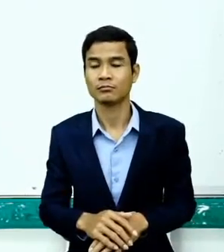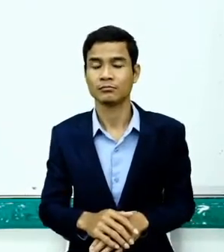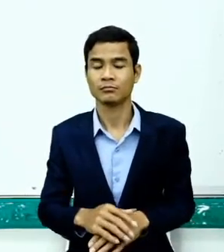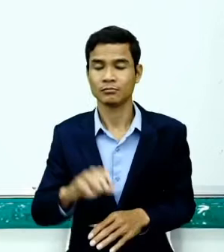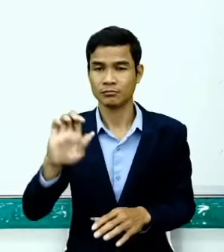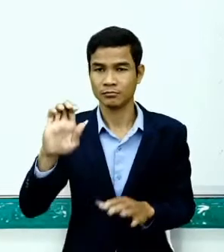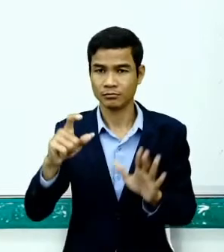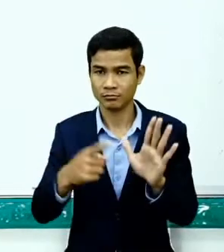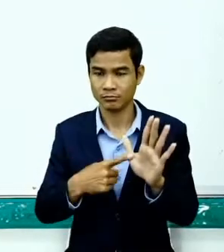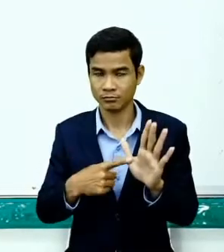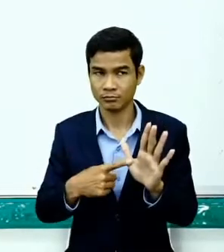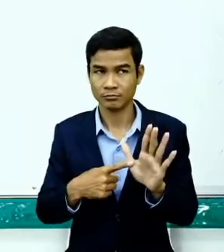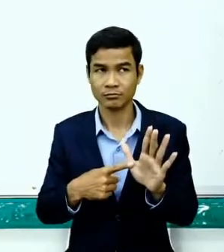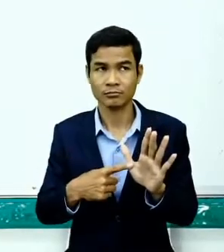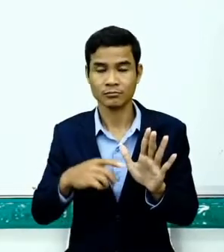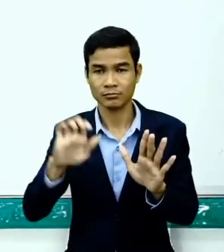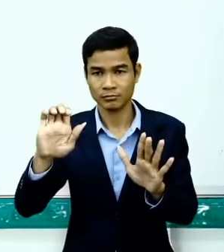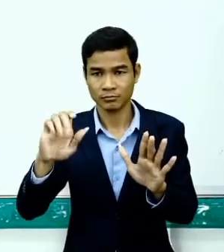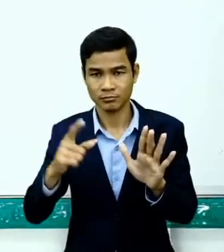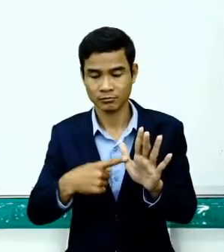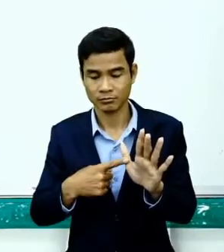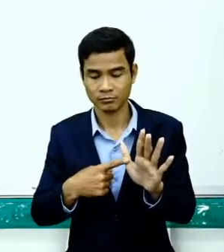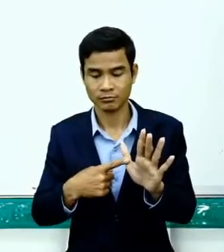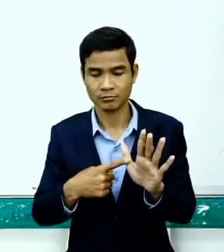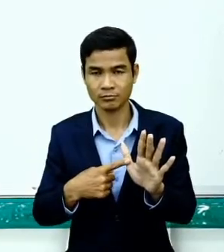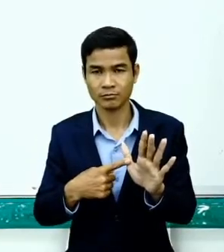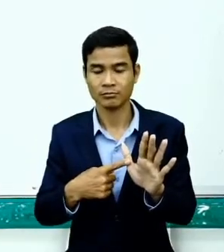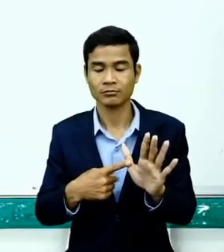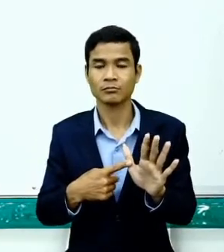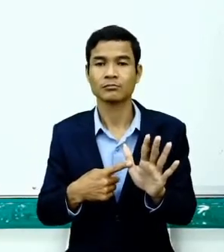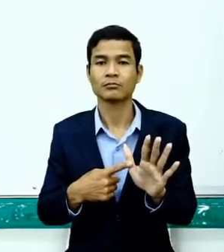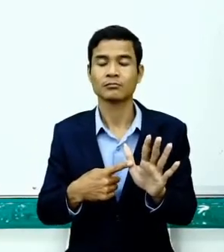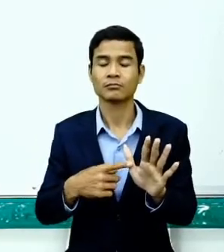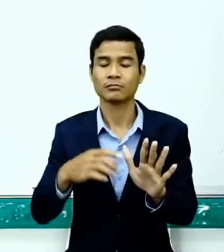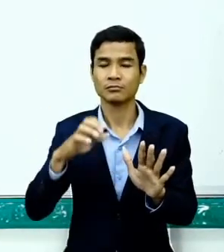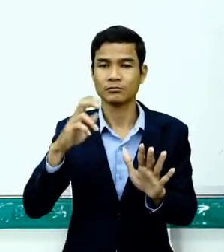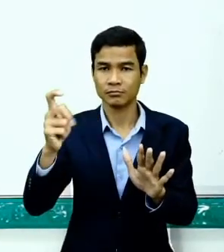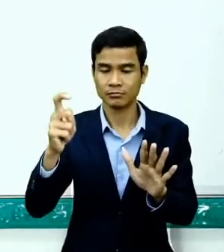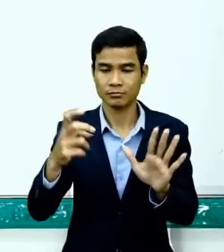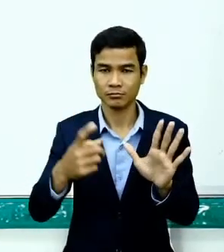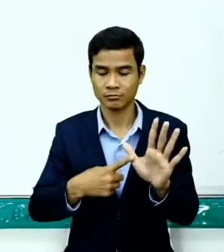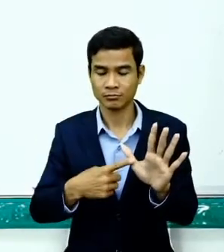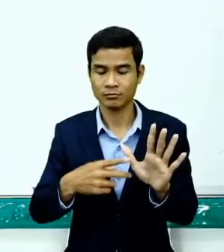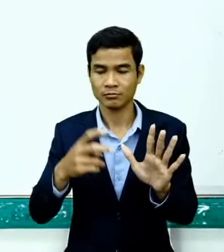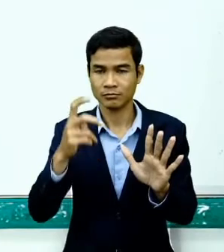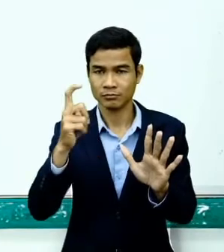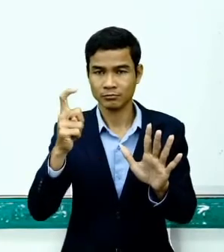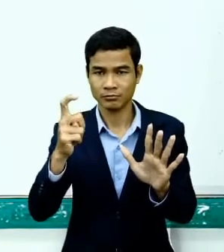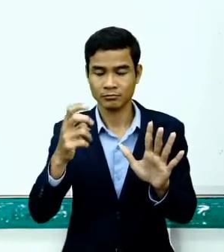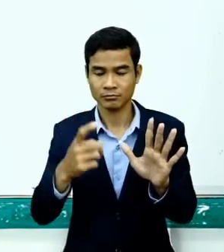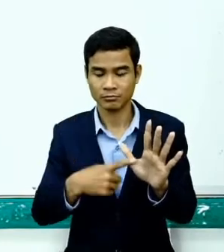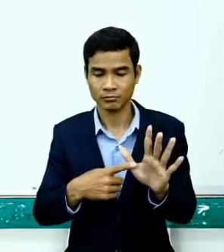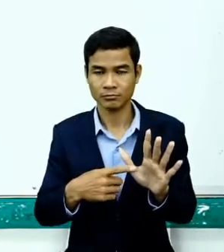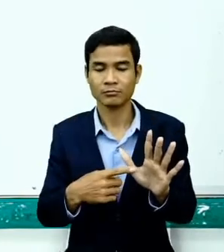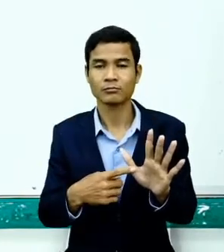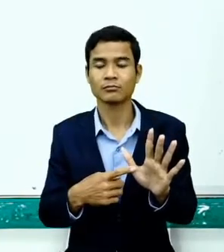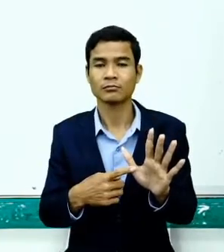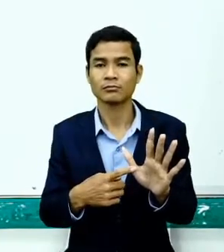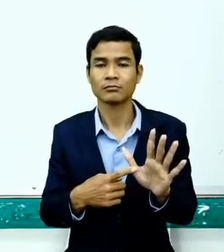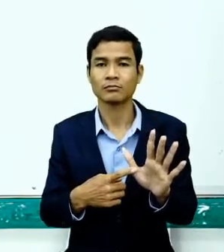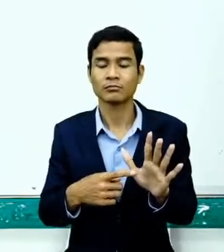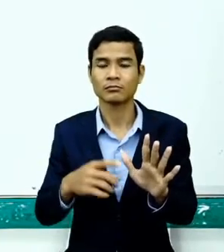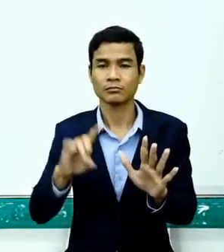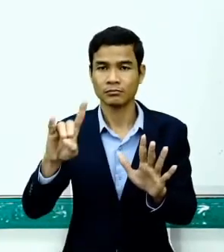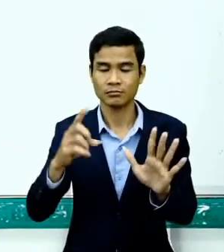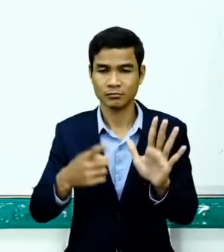ចេចេខេខេ